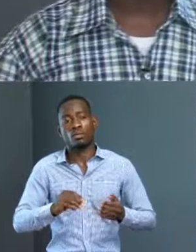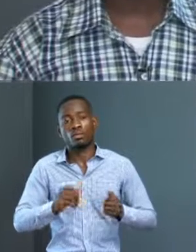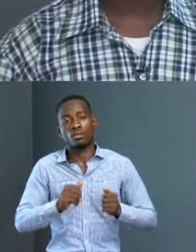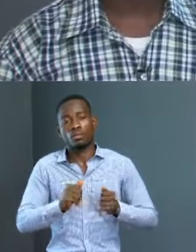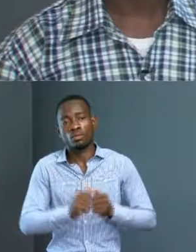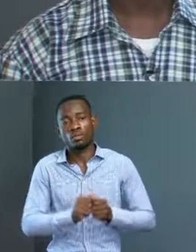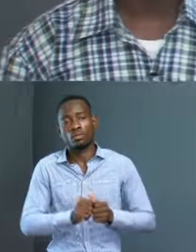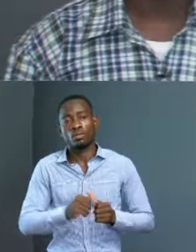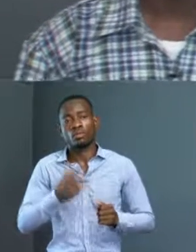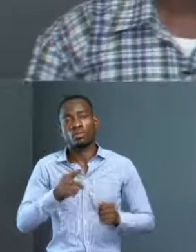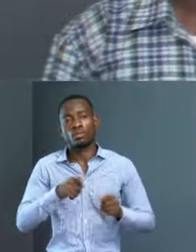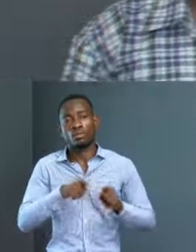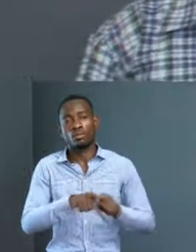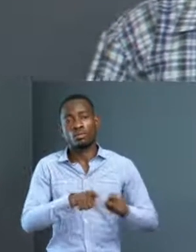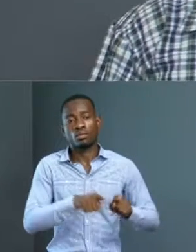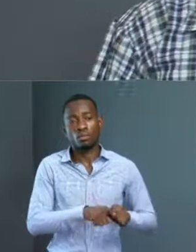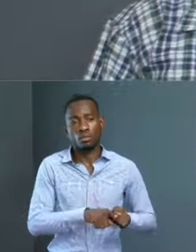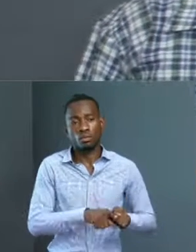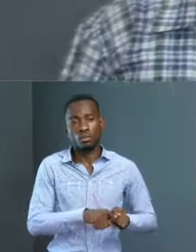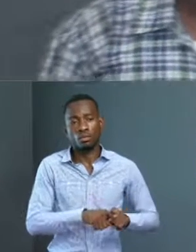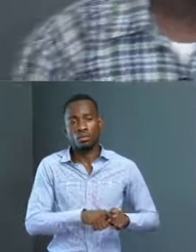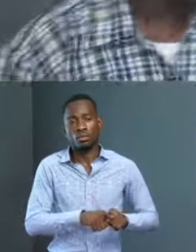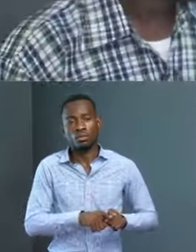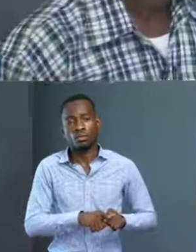avec 3 liaisons hydrogènes.